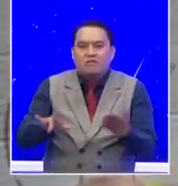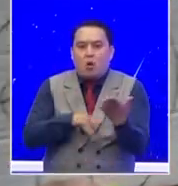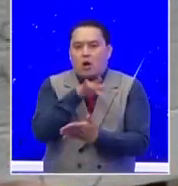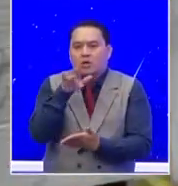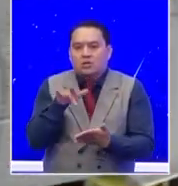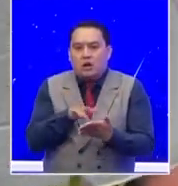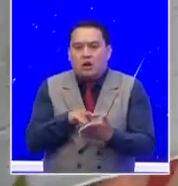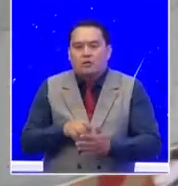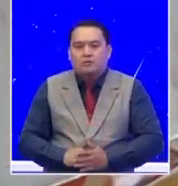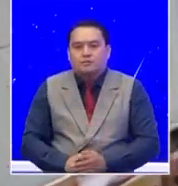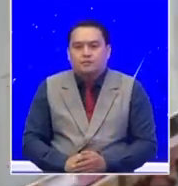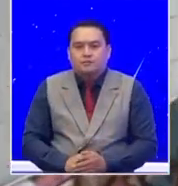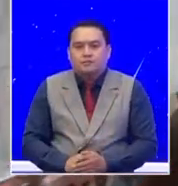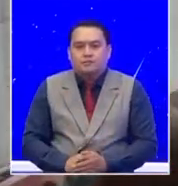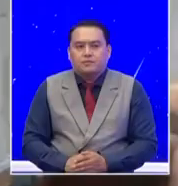у